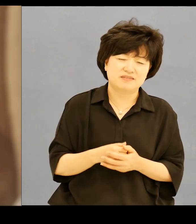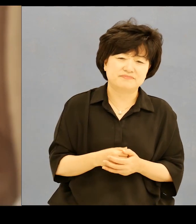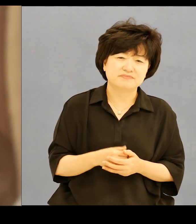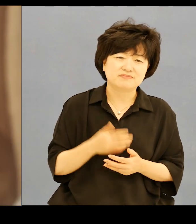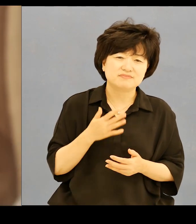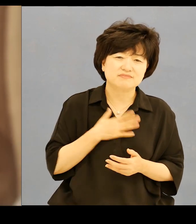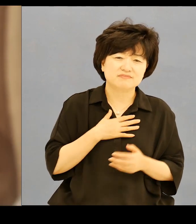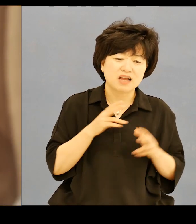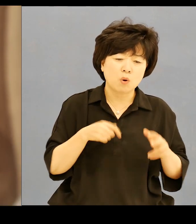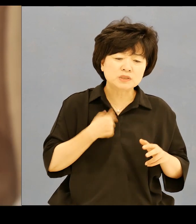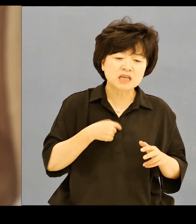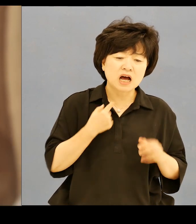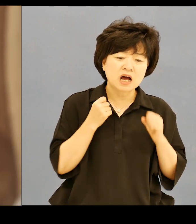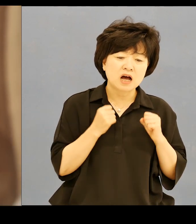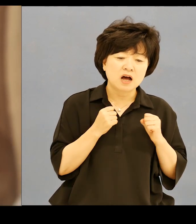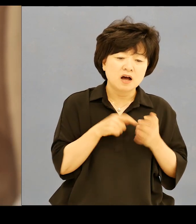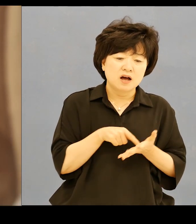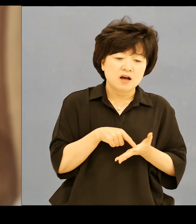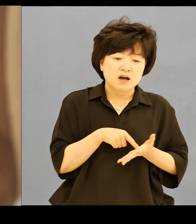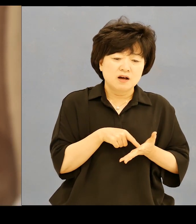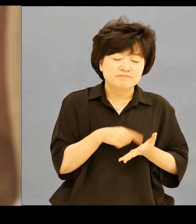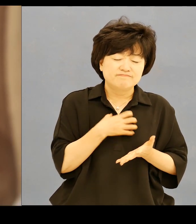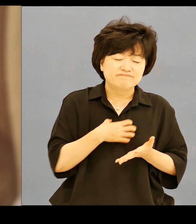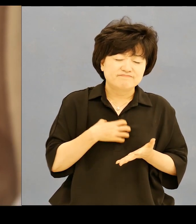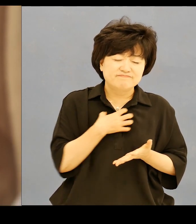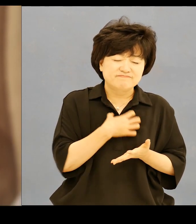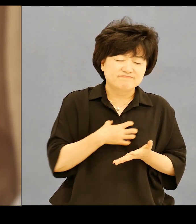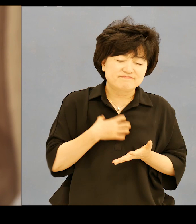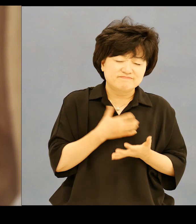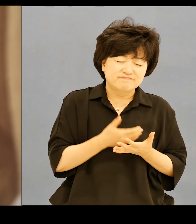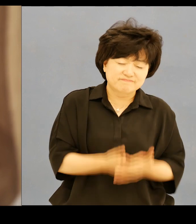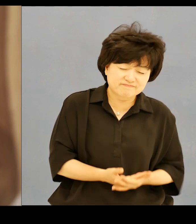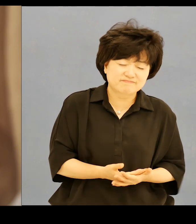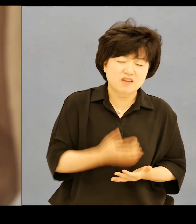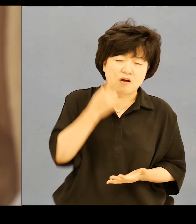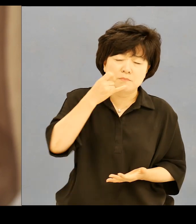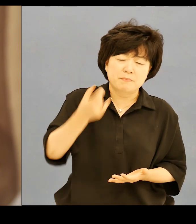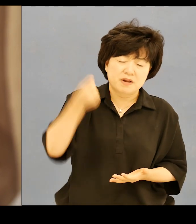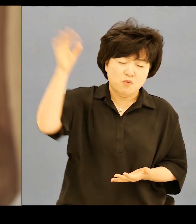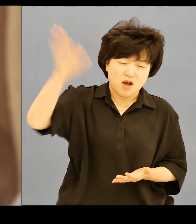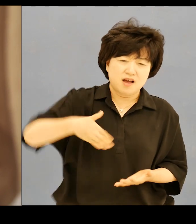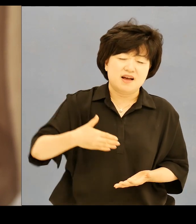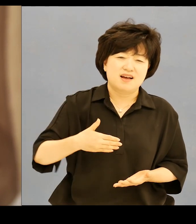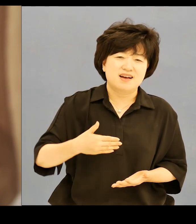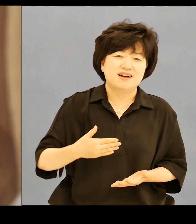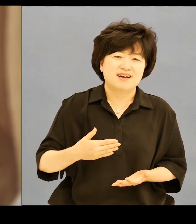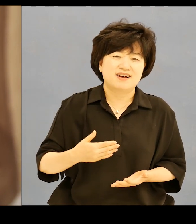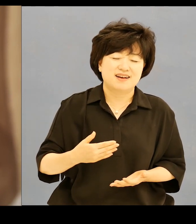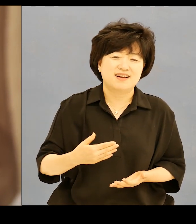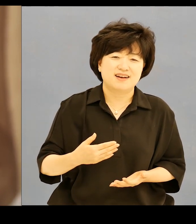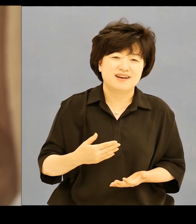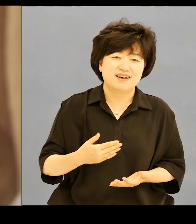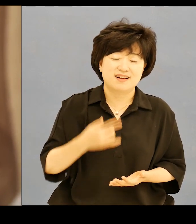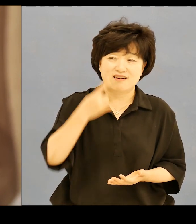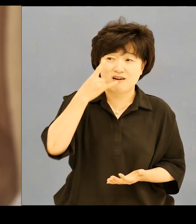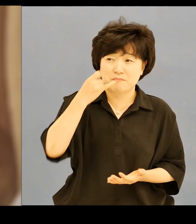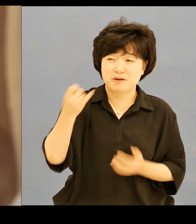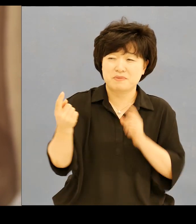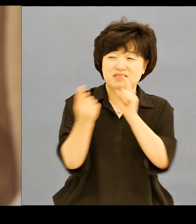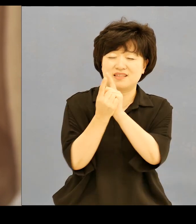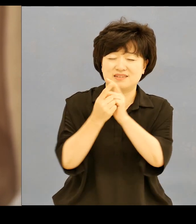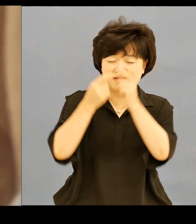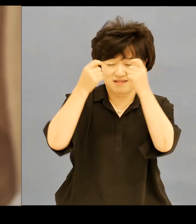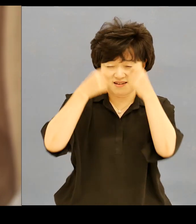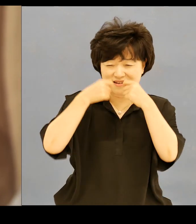나도 지금 안 될 것 같다고 빨리 오라고. 그래서 엄마 보고서 막 보고